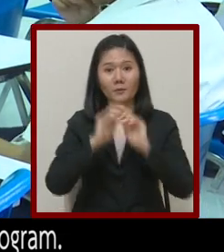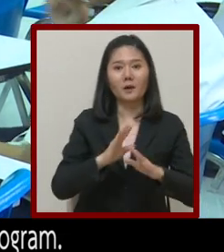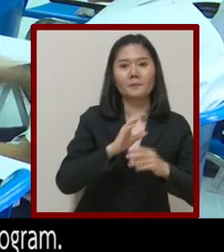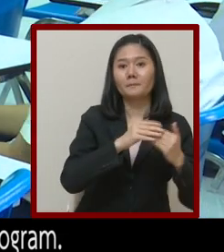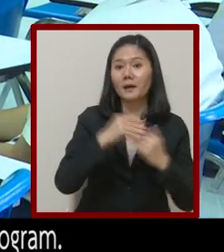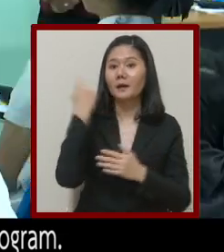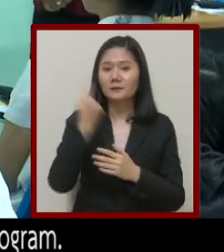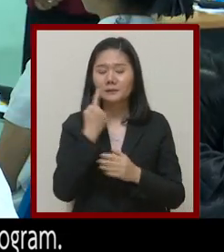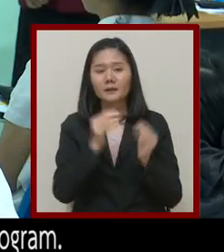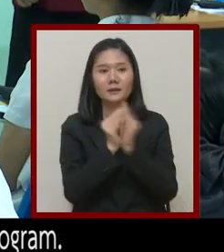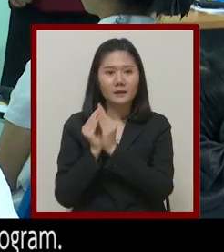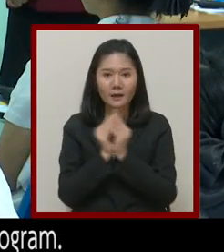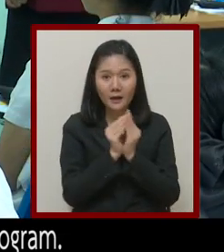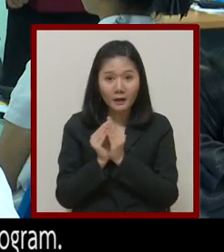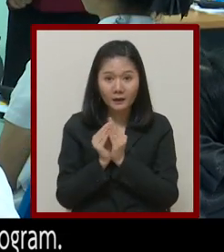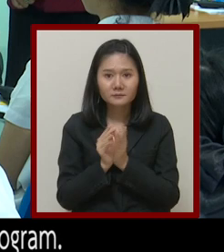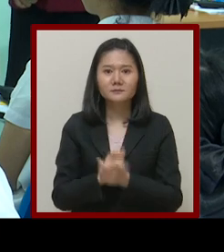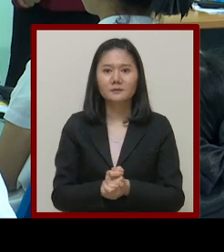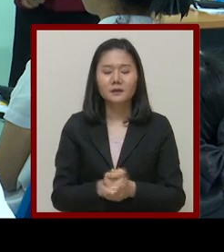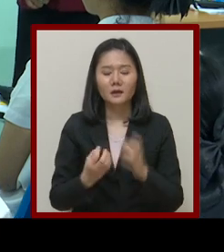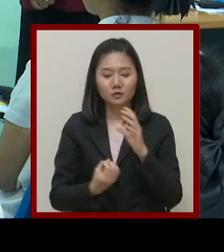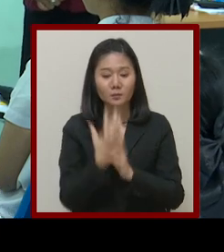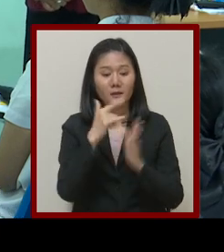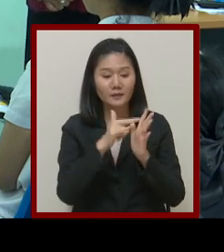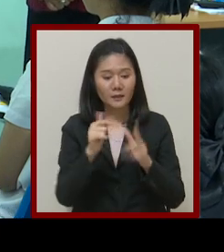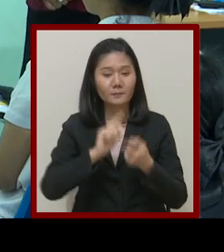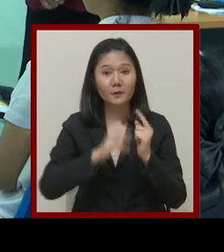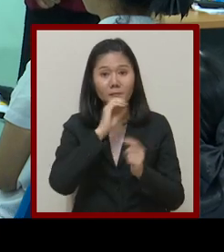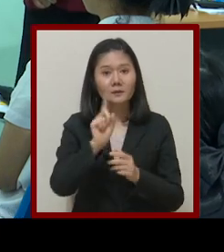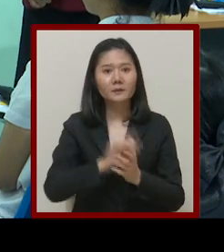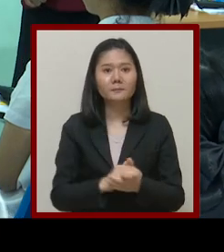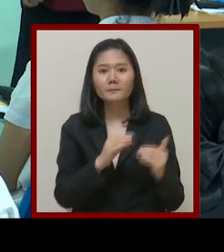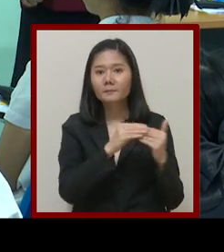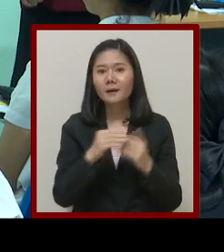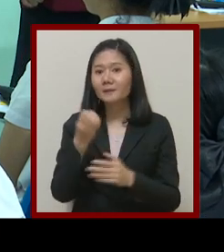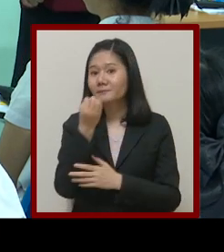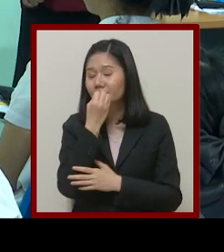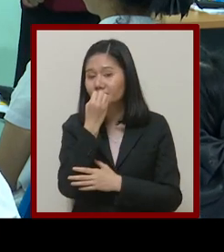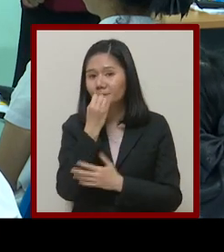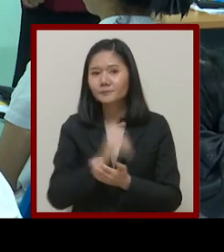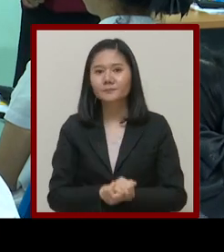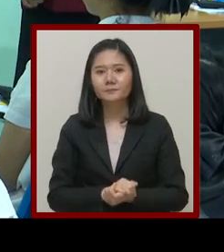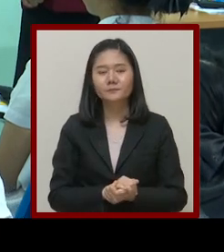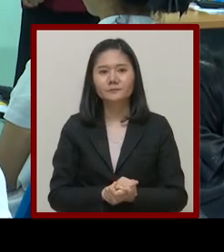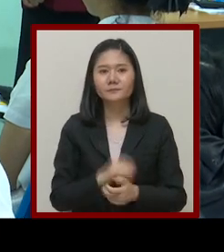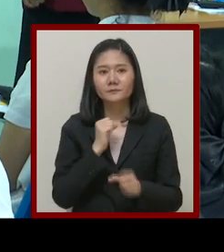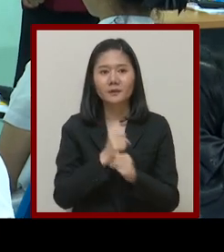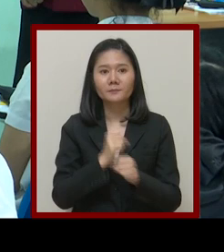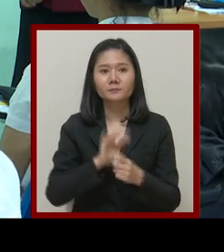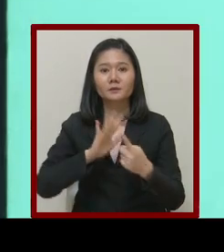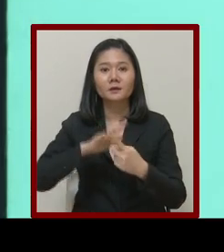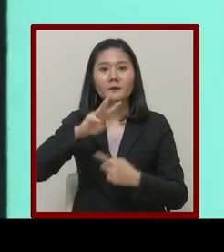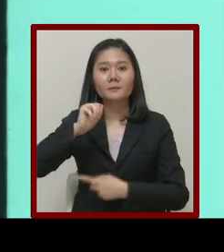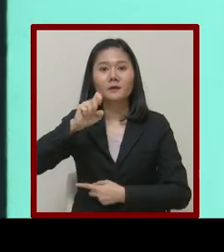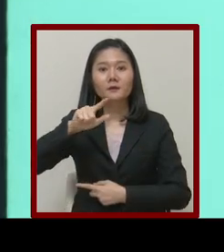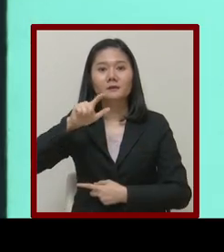แกรมนำเที่ยวอาหารสมุนไพรเพื่อนบอกว่าจะพาลงไปทำในเรื่องของเมี่ยง